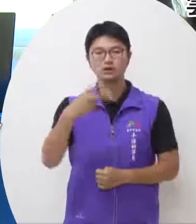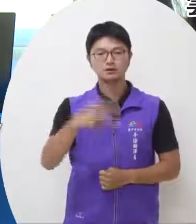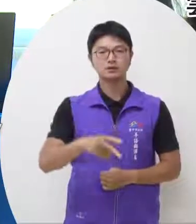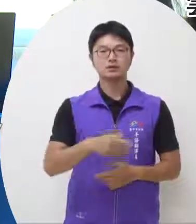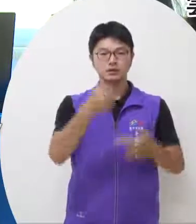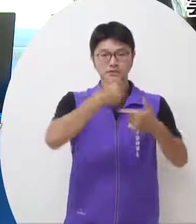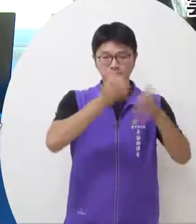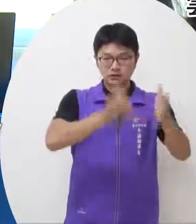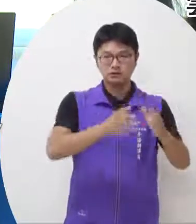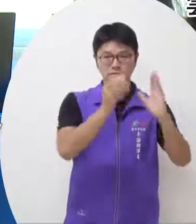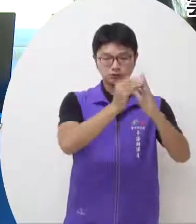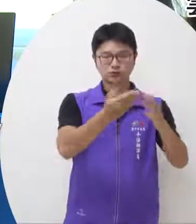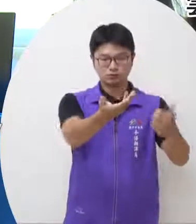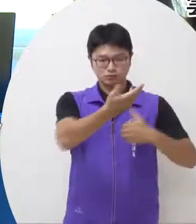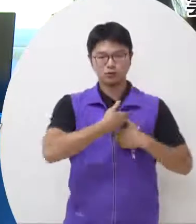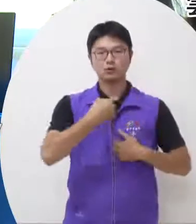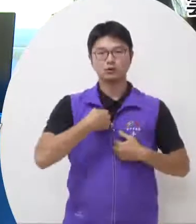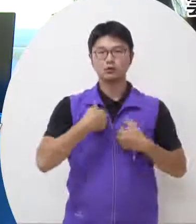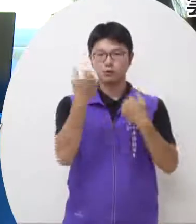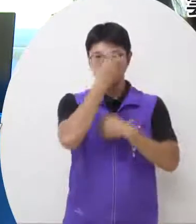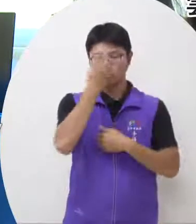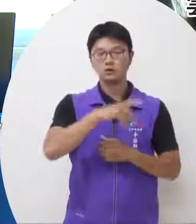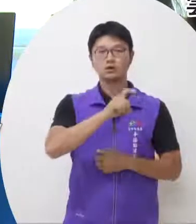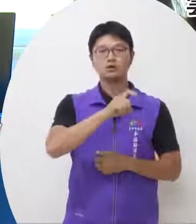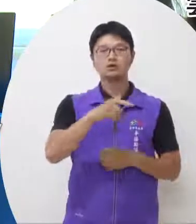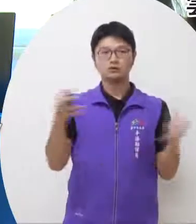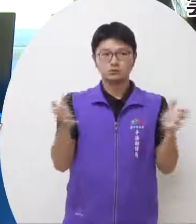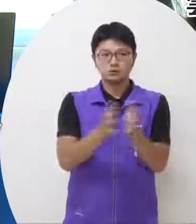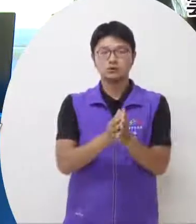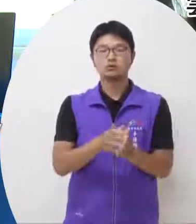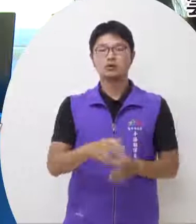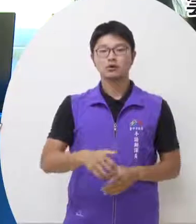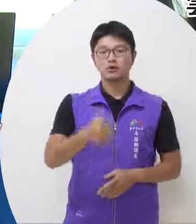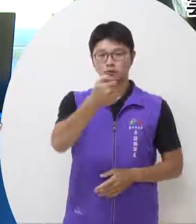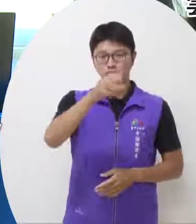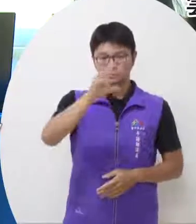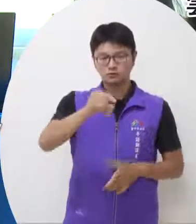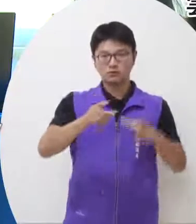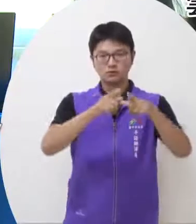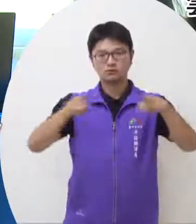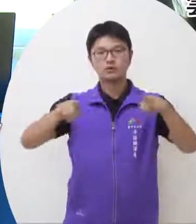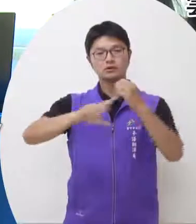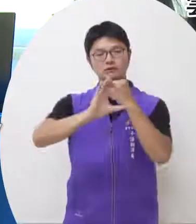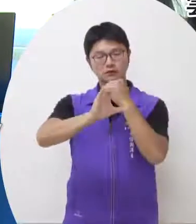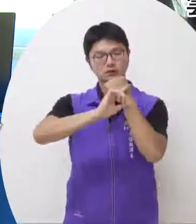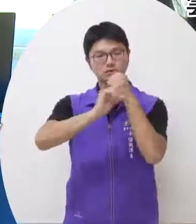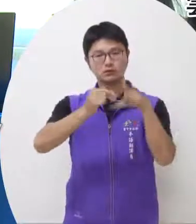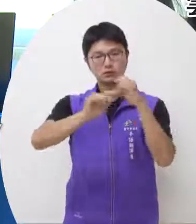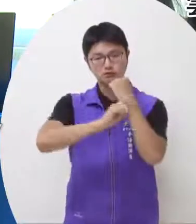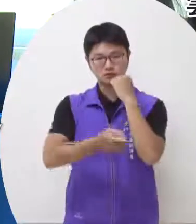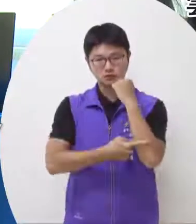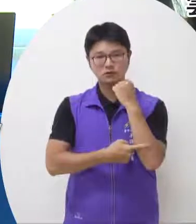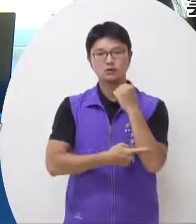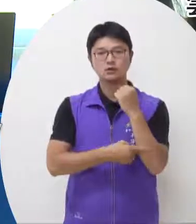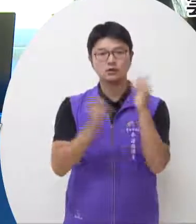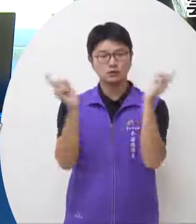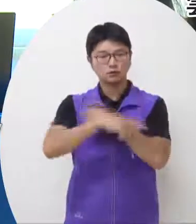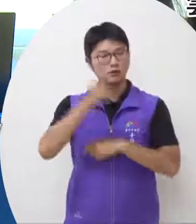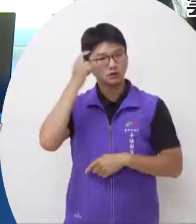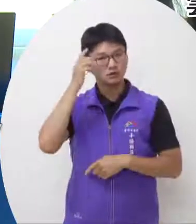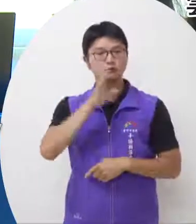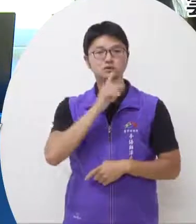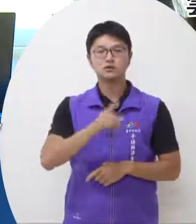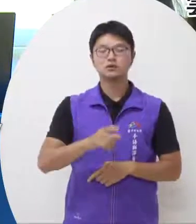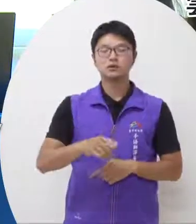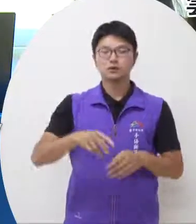局维管的有16座，总面积超过50万平方公尺，相当于68座的足球